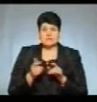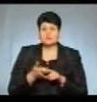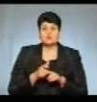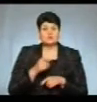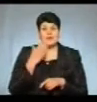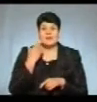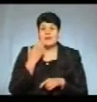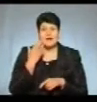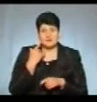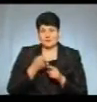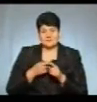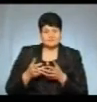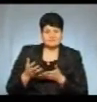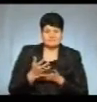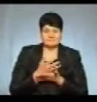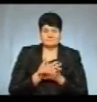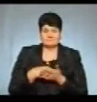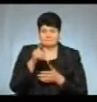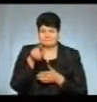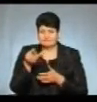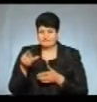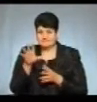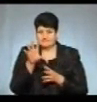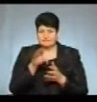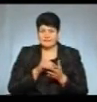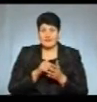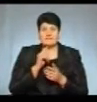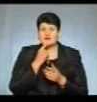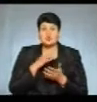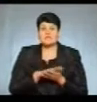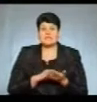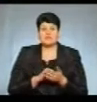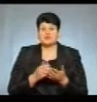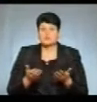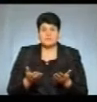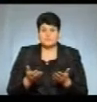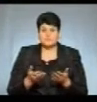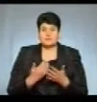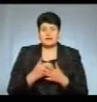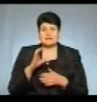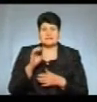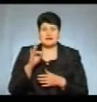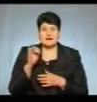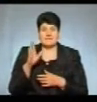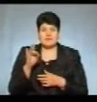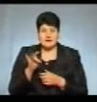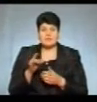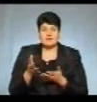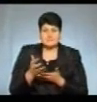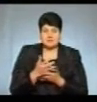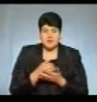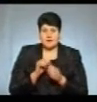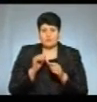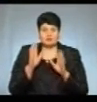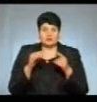легко ці дані зібрати і дуже важко їх потім знищити, тому що вони, скажімо, сервер, який збирає цю інформацію, може знаходитися взагалі